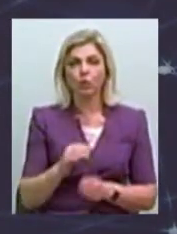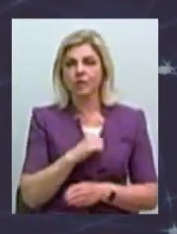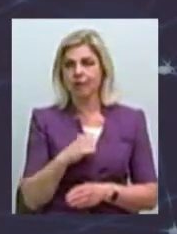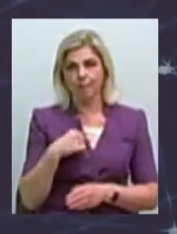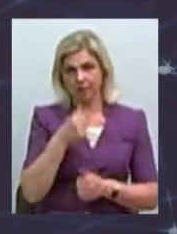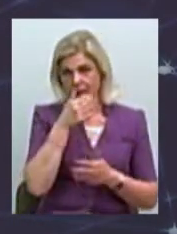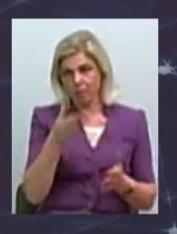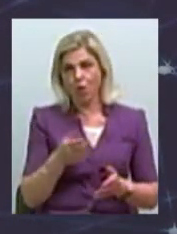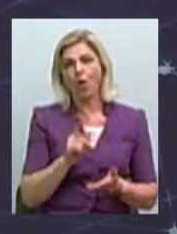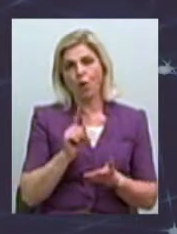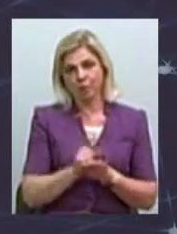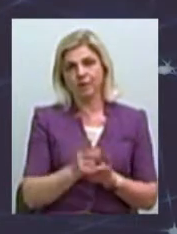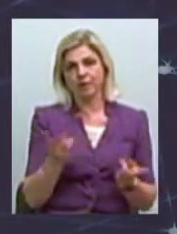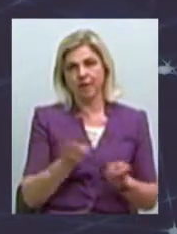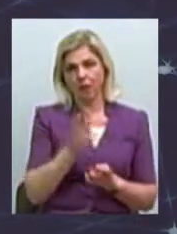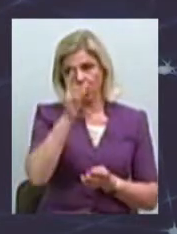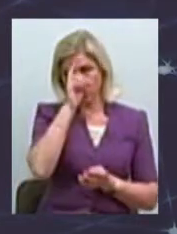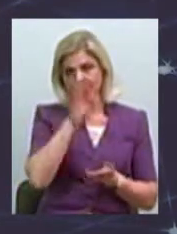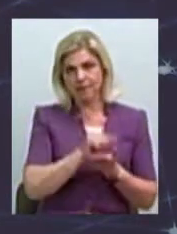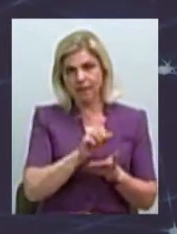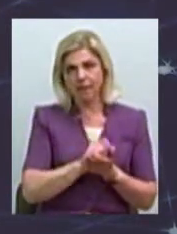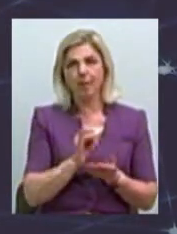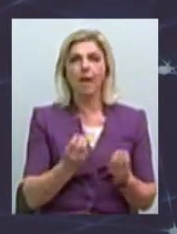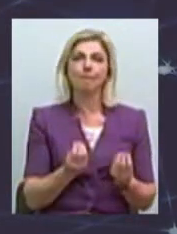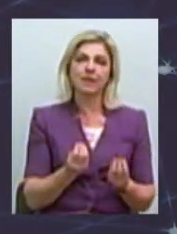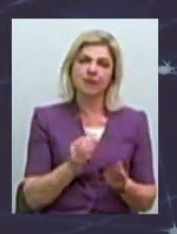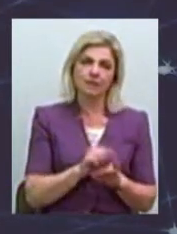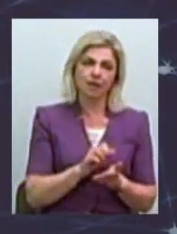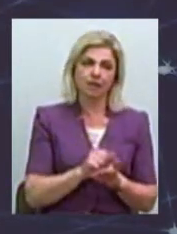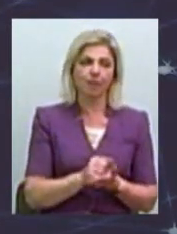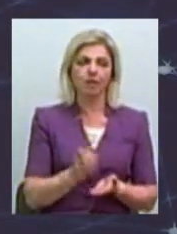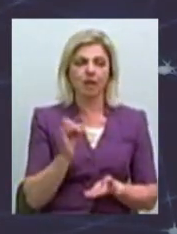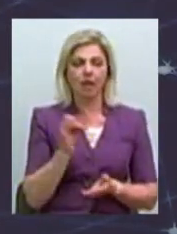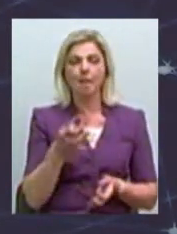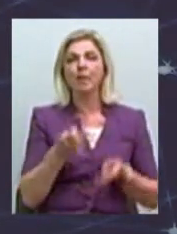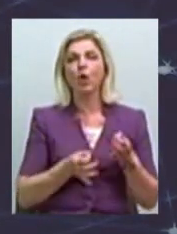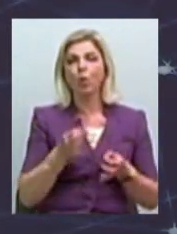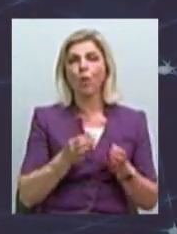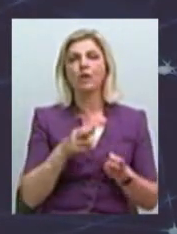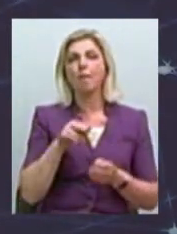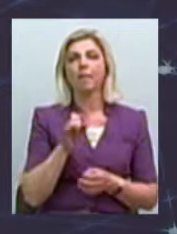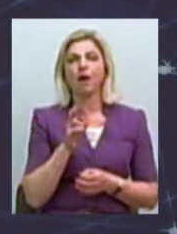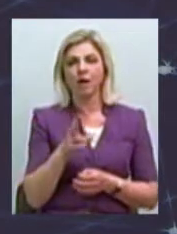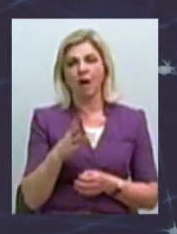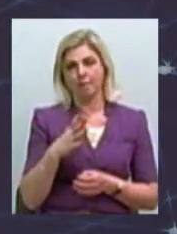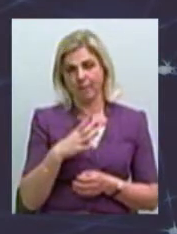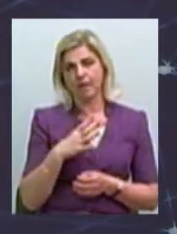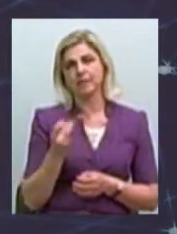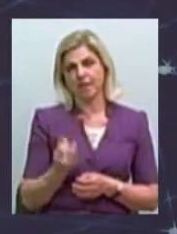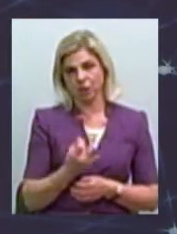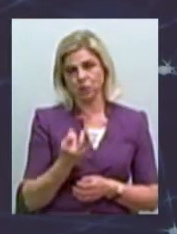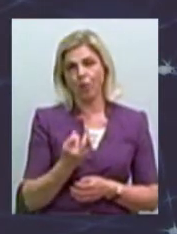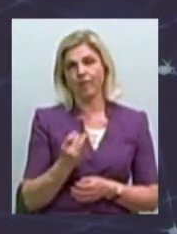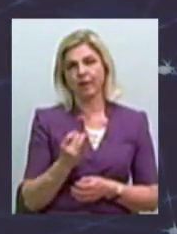То есть это, конечно, и государство занималось, и бизнес занимался, и природные парки были бы заинтересованы,